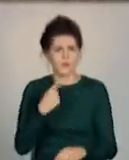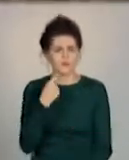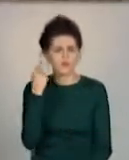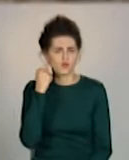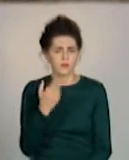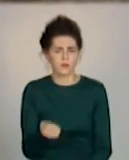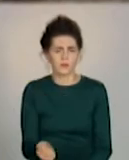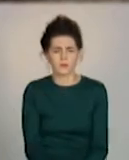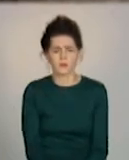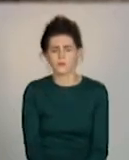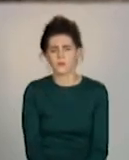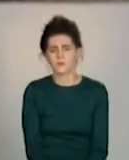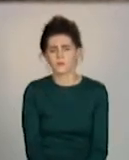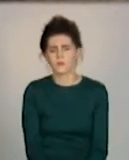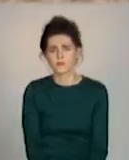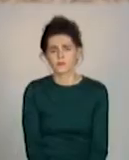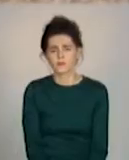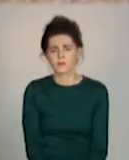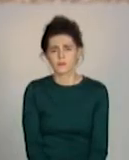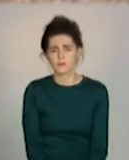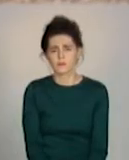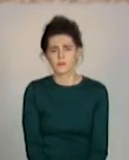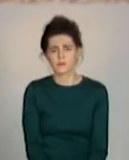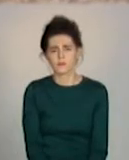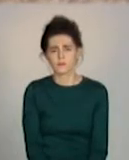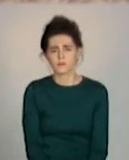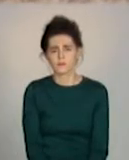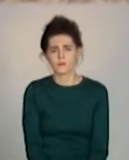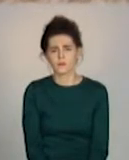Чула, Олексій Кашпаровський та Данило Городецький. Телеканал «Донбас».